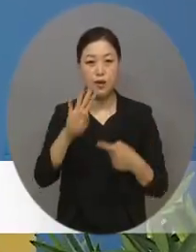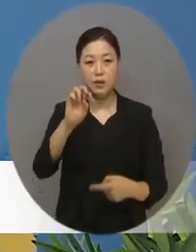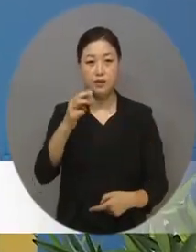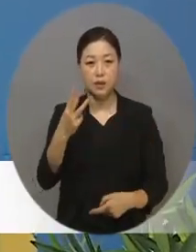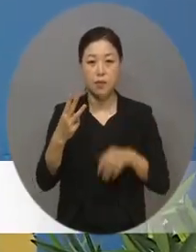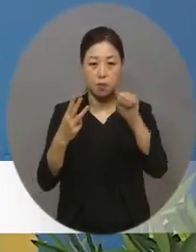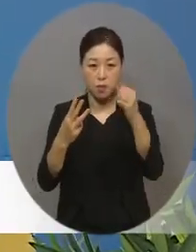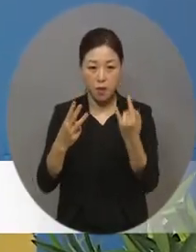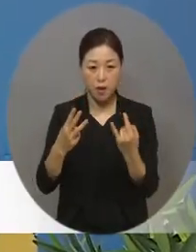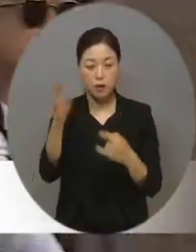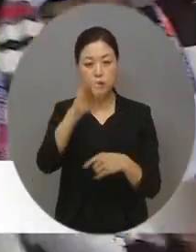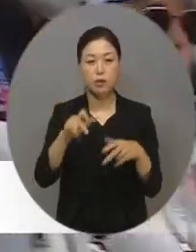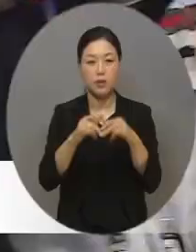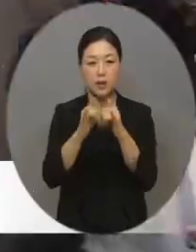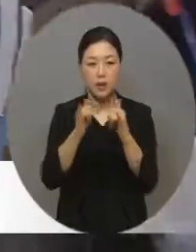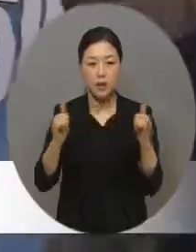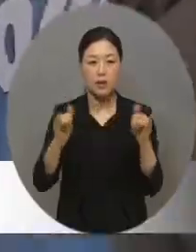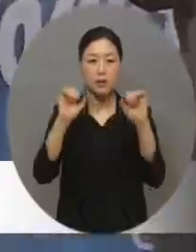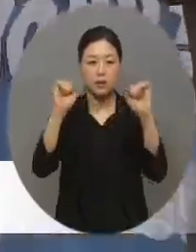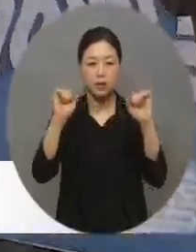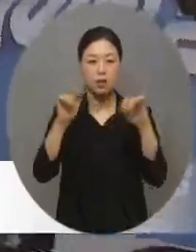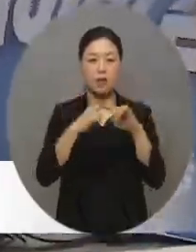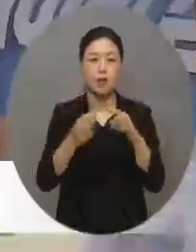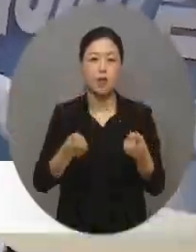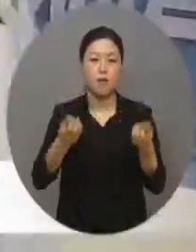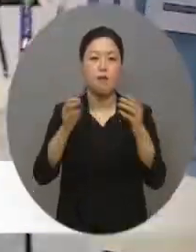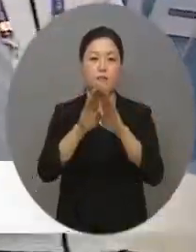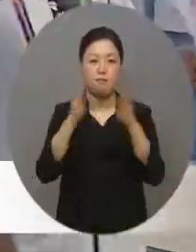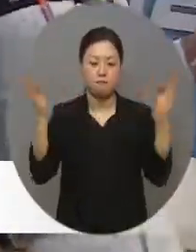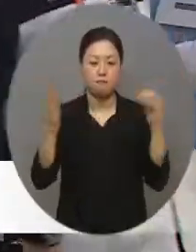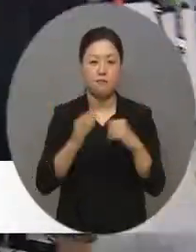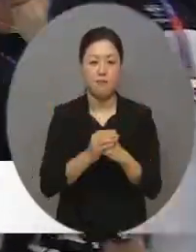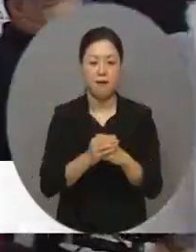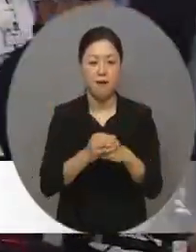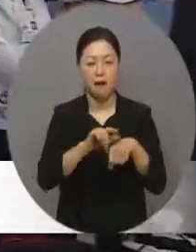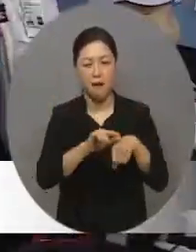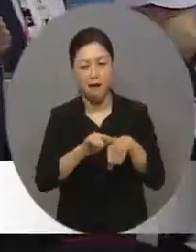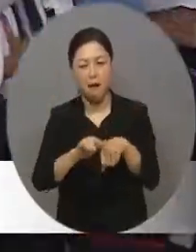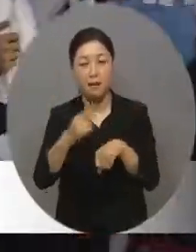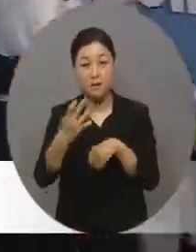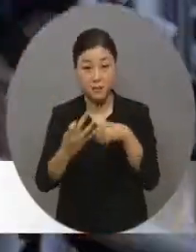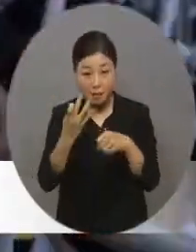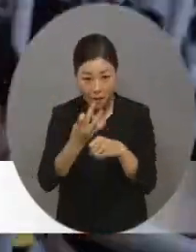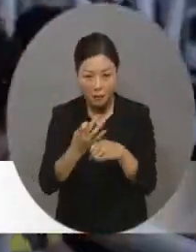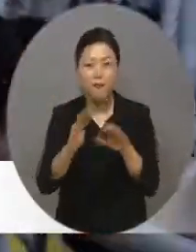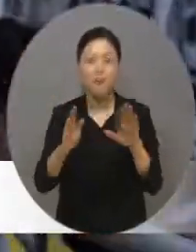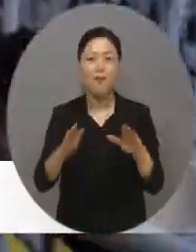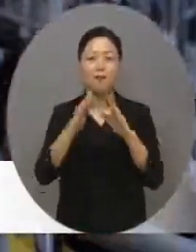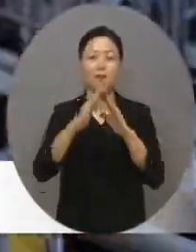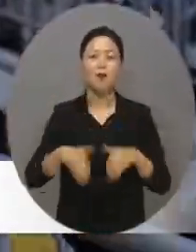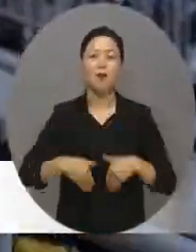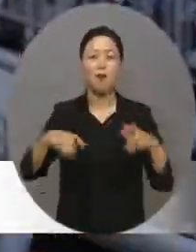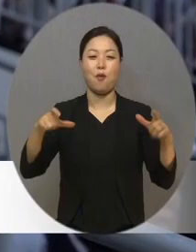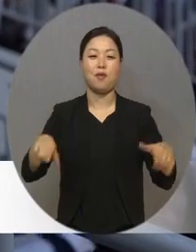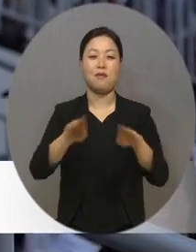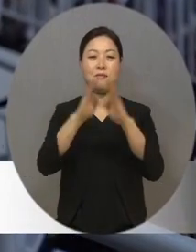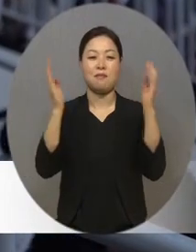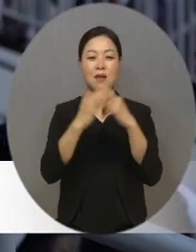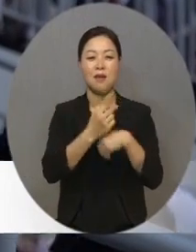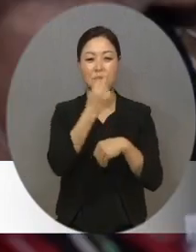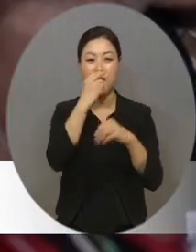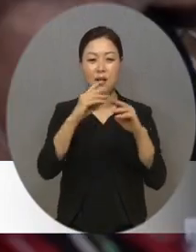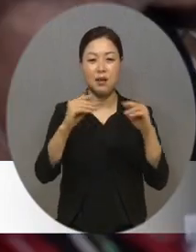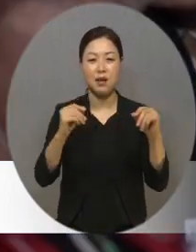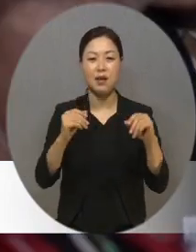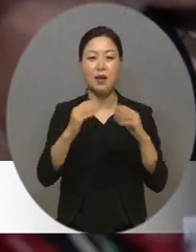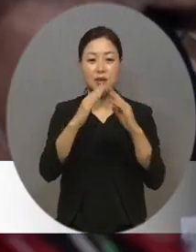속에서 열렸습니다. 14년 만에 전라남도로 돌아온 이번 전국 장애인 체전은 생명의 땅 전남, 함께